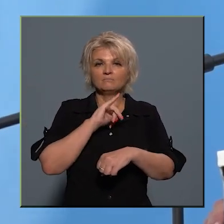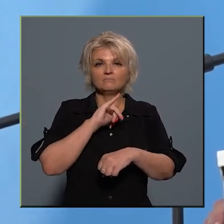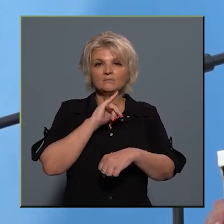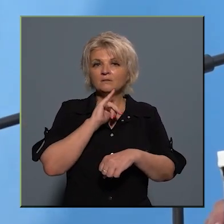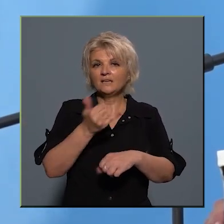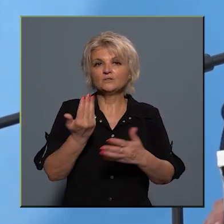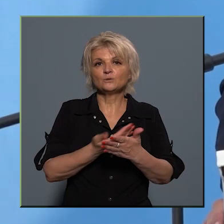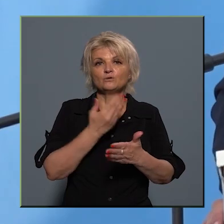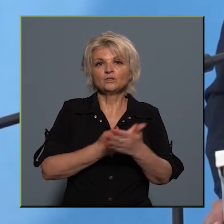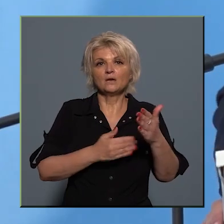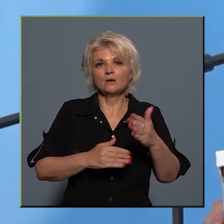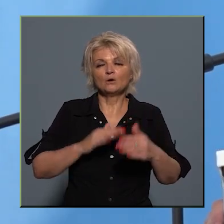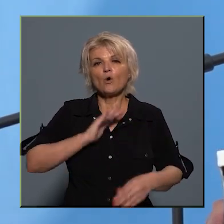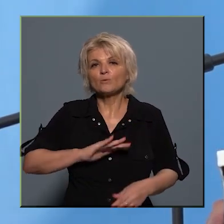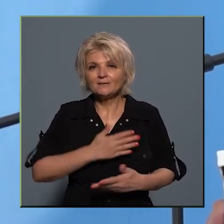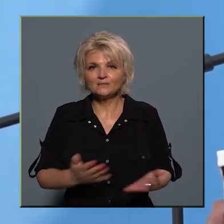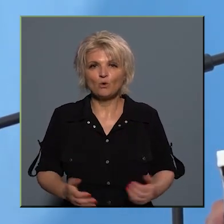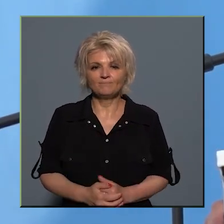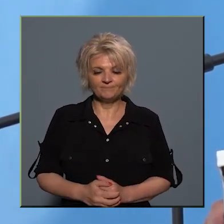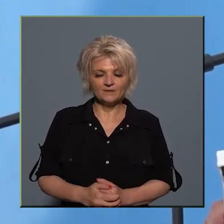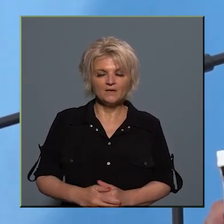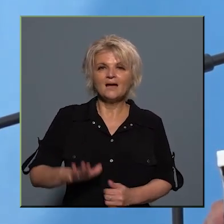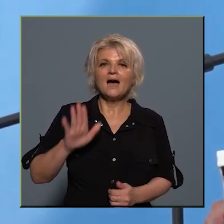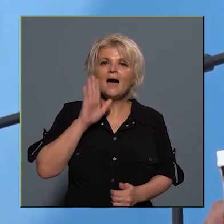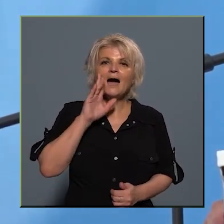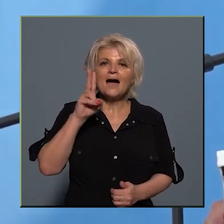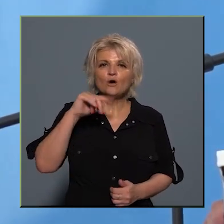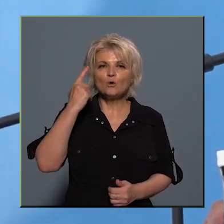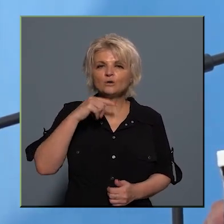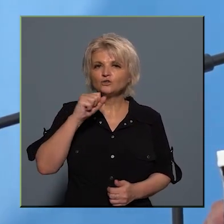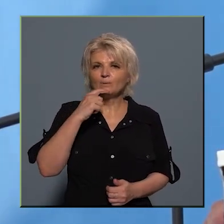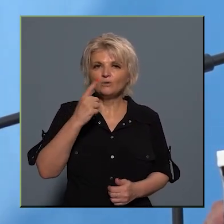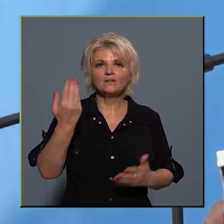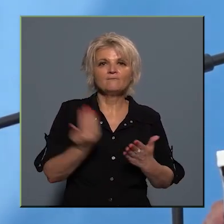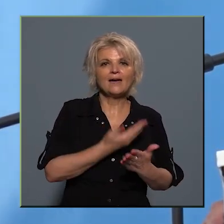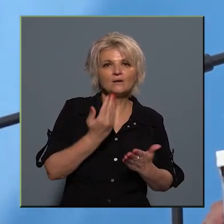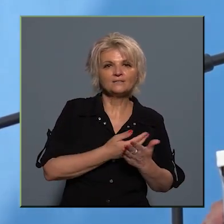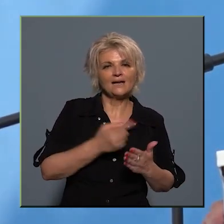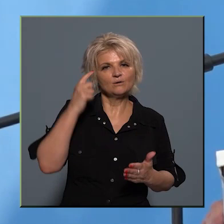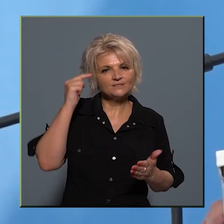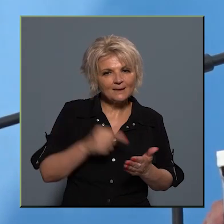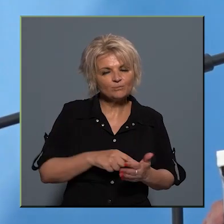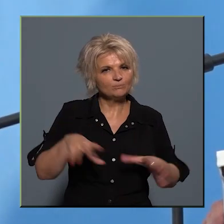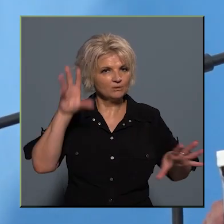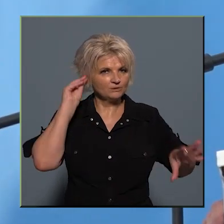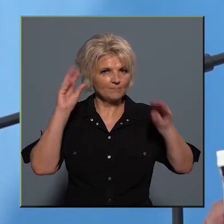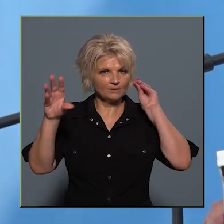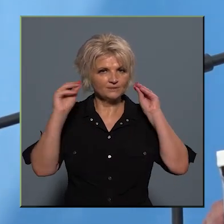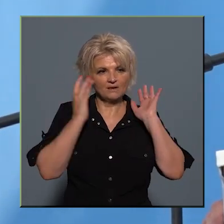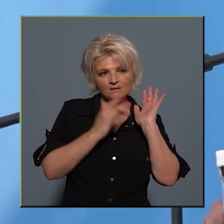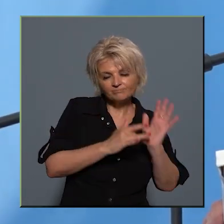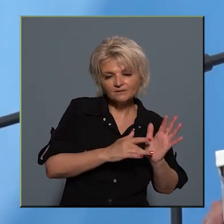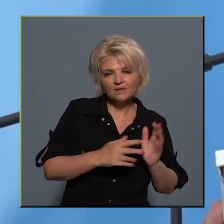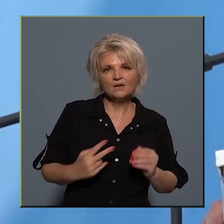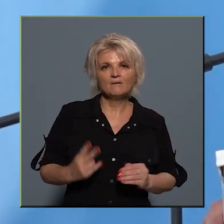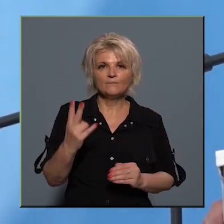kompromisszumot. Ugye Ákos mondta a felhasználói szempontból való tapasztalat megosztást, és pont ez a fő üzenet,